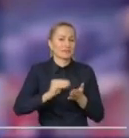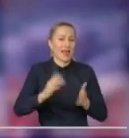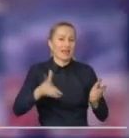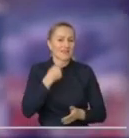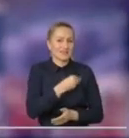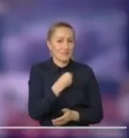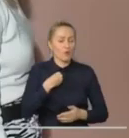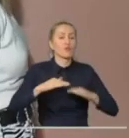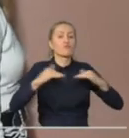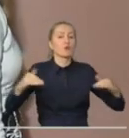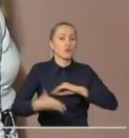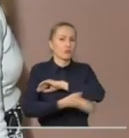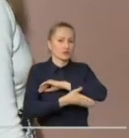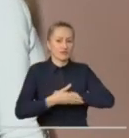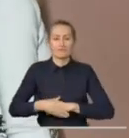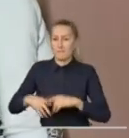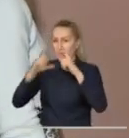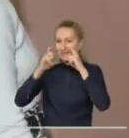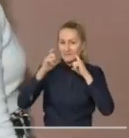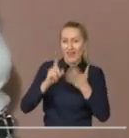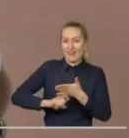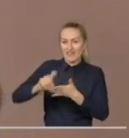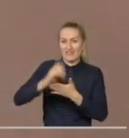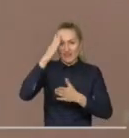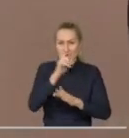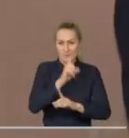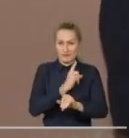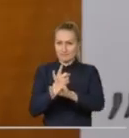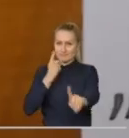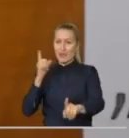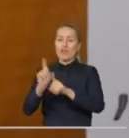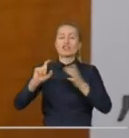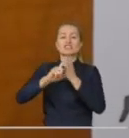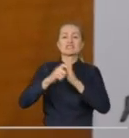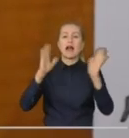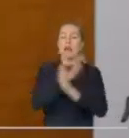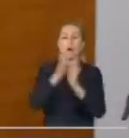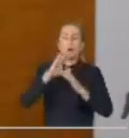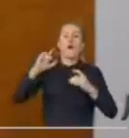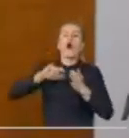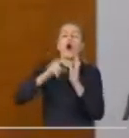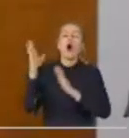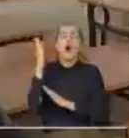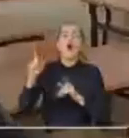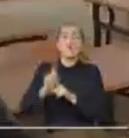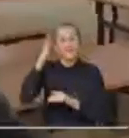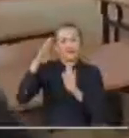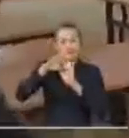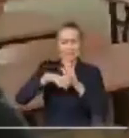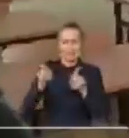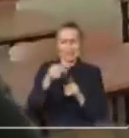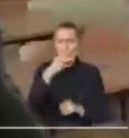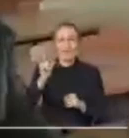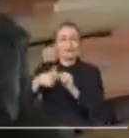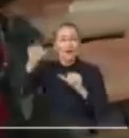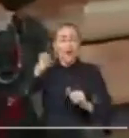podstawowym. Maseczki, dezynfekcja, odstęp między ławkami i wietrzenie sal. Zasady znane uczniom z zeszłego roku. Stacjonarne zdawanie